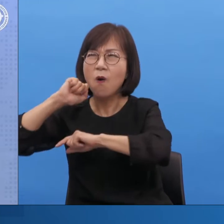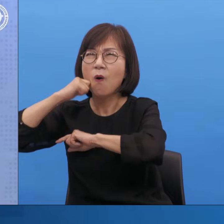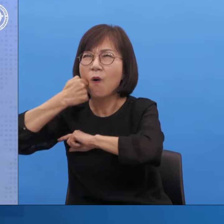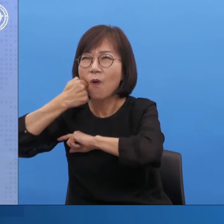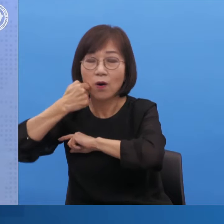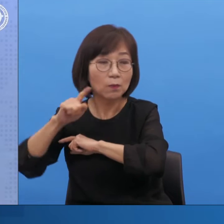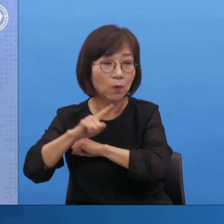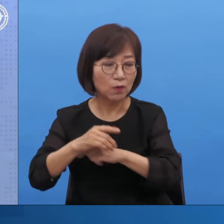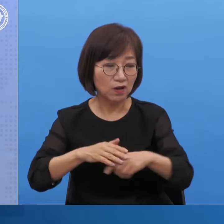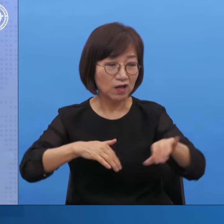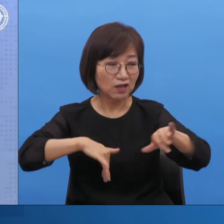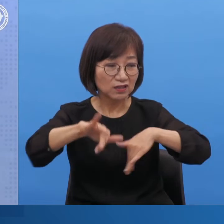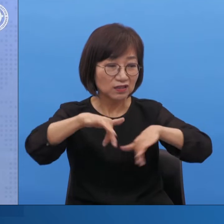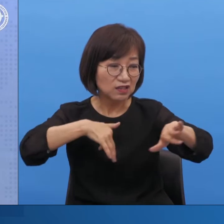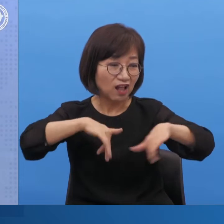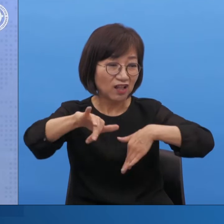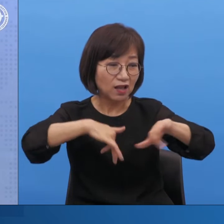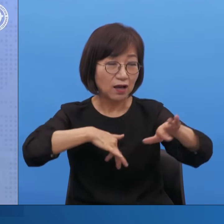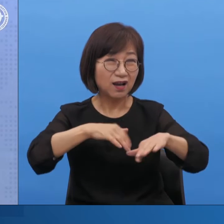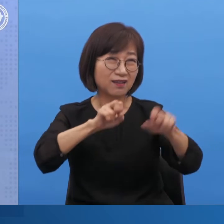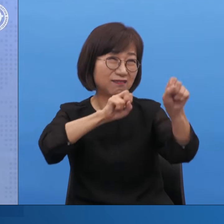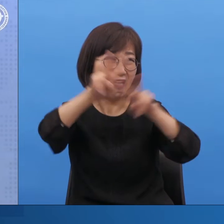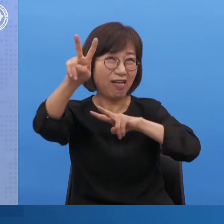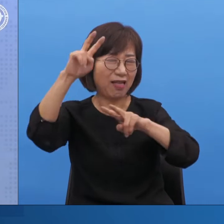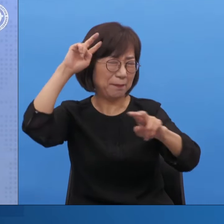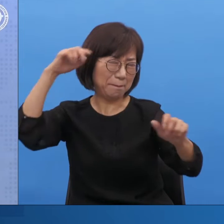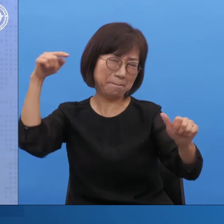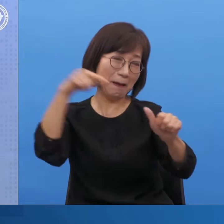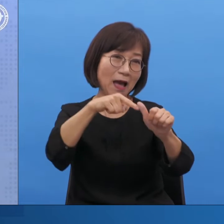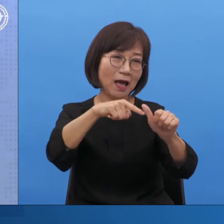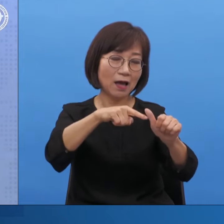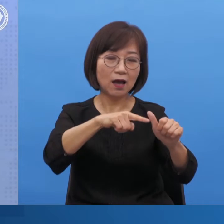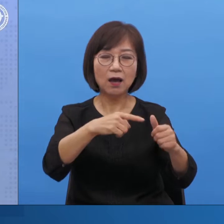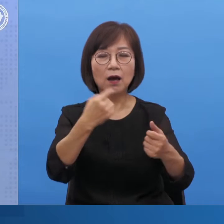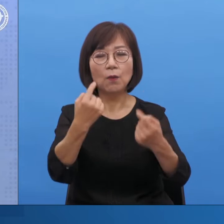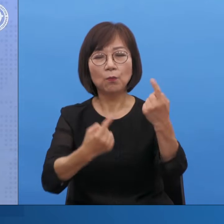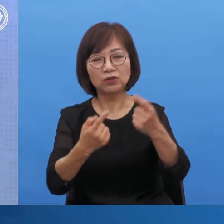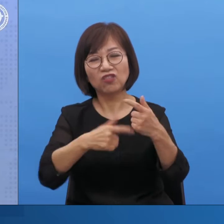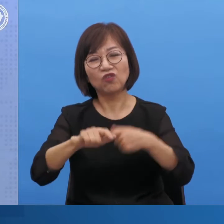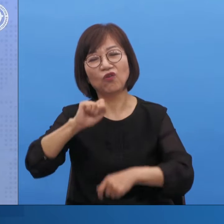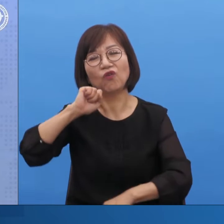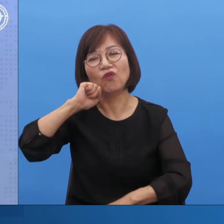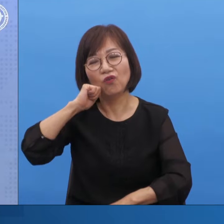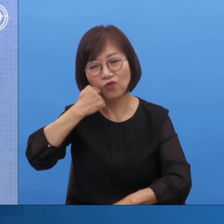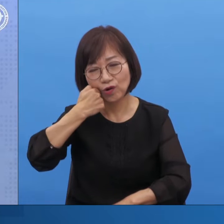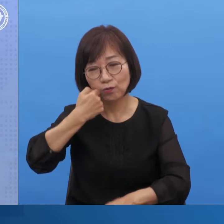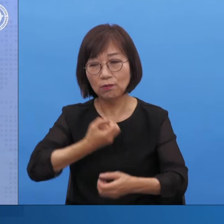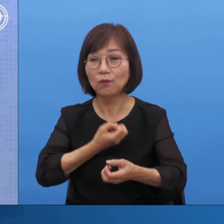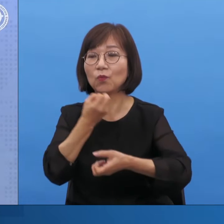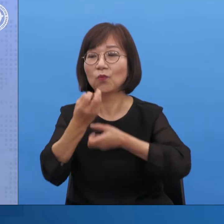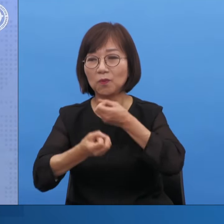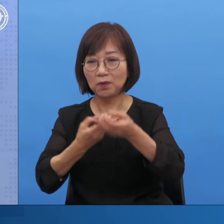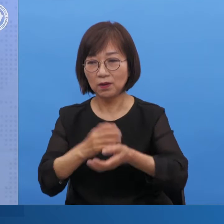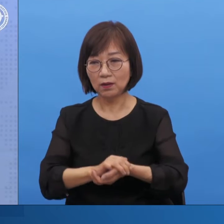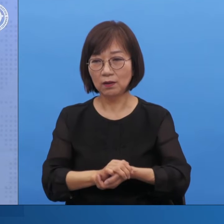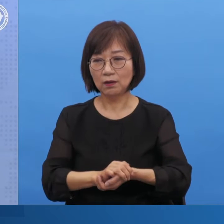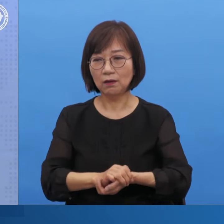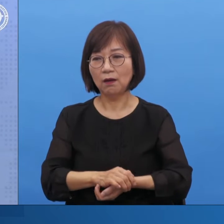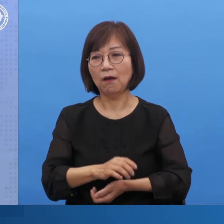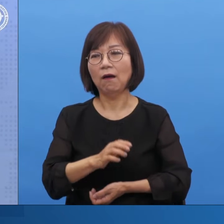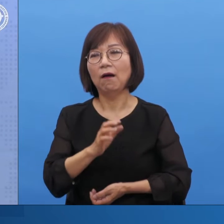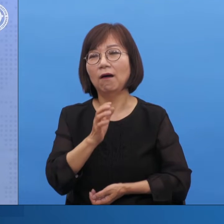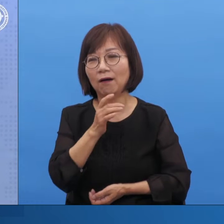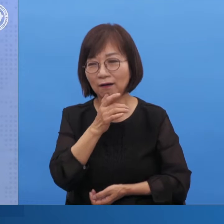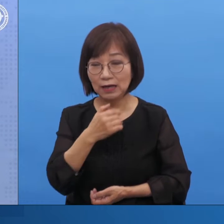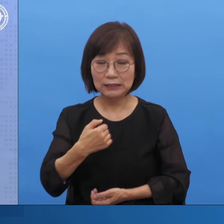pastor to realize the gospel, it's even harder to be 그렇습니다. struck by lightning." And I said, "That's right. 그렇습니다. That's right." 제가 벼락을 맞았습니다. But